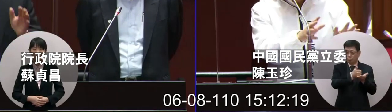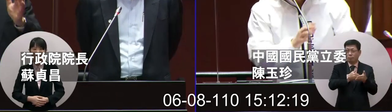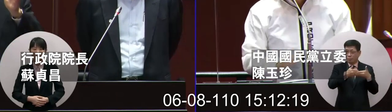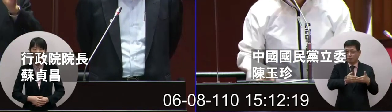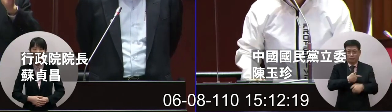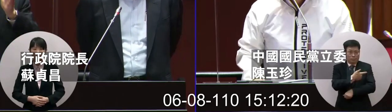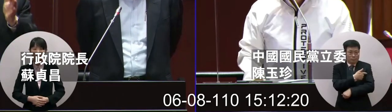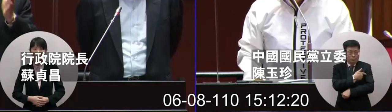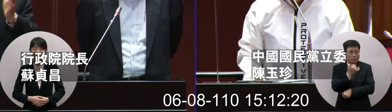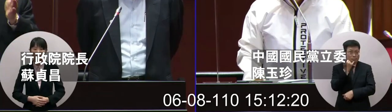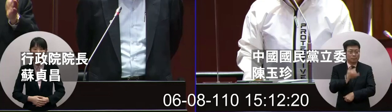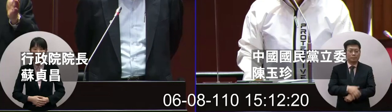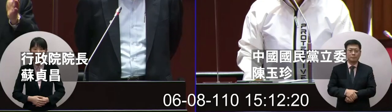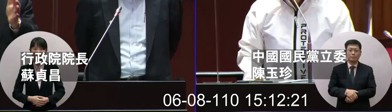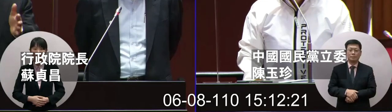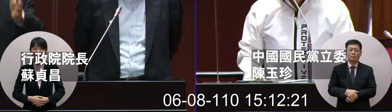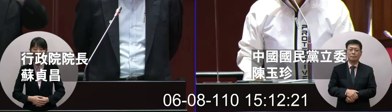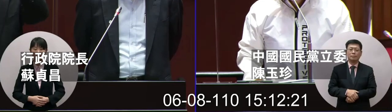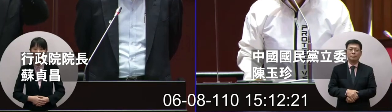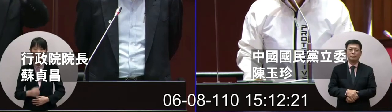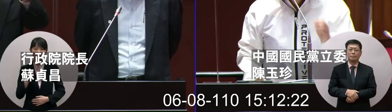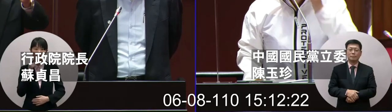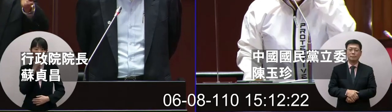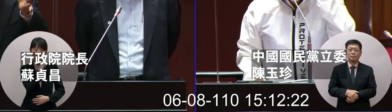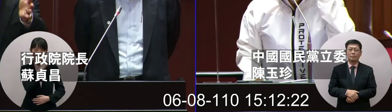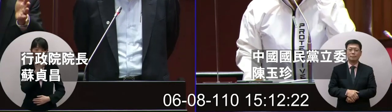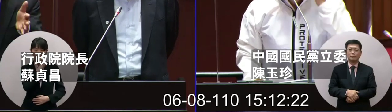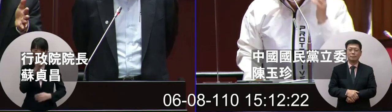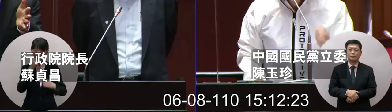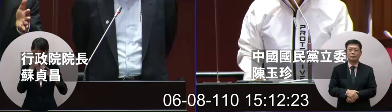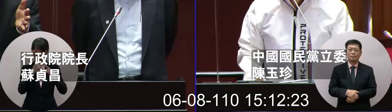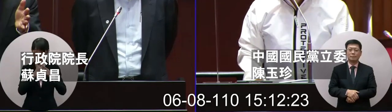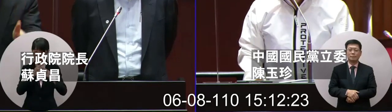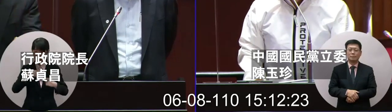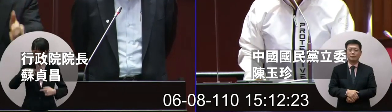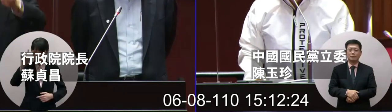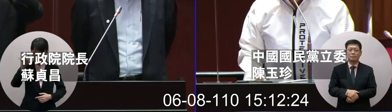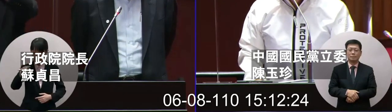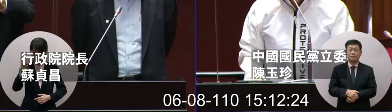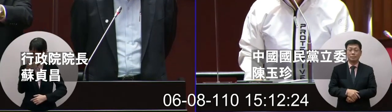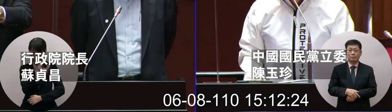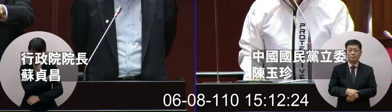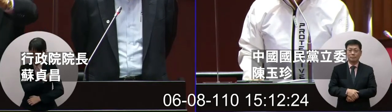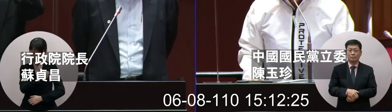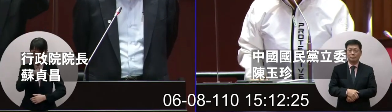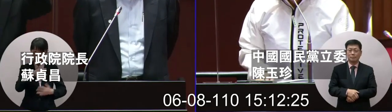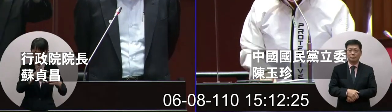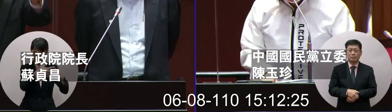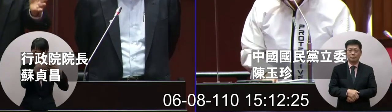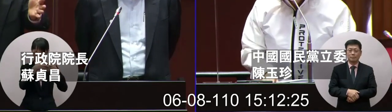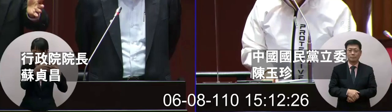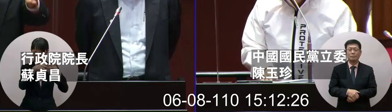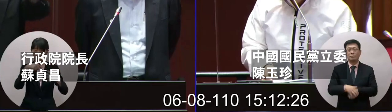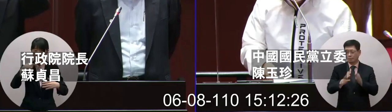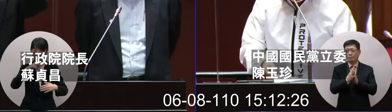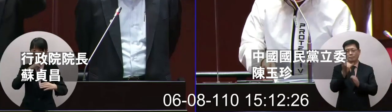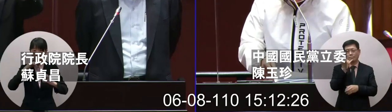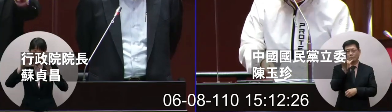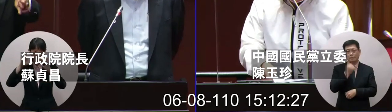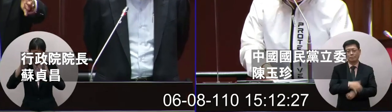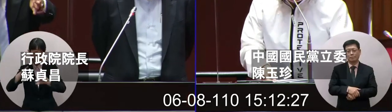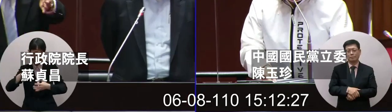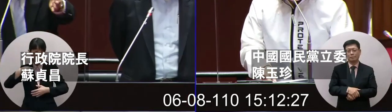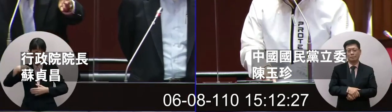过去打疫苗。 国人要到哪一国去打疫苗？ 可以嘛？对， 他要到美国去打疫苗，到英国打疫